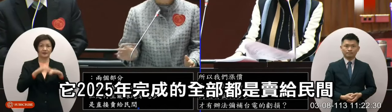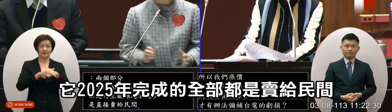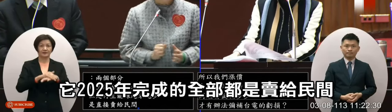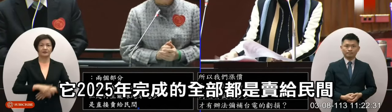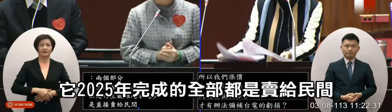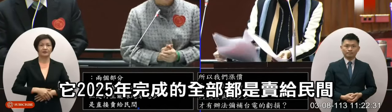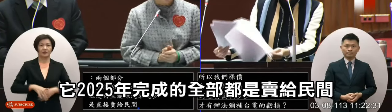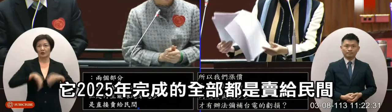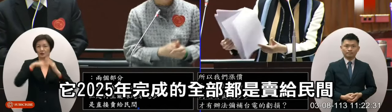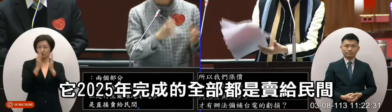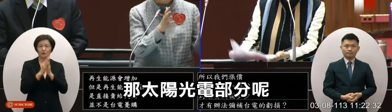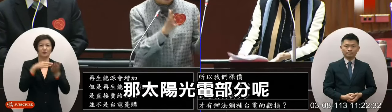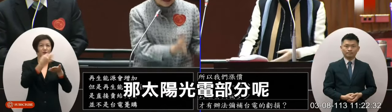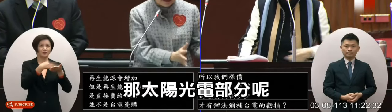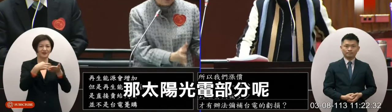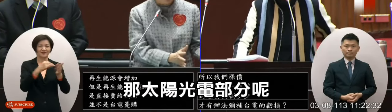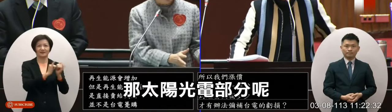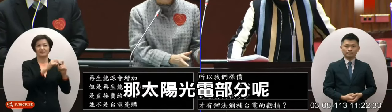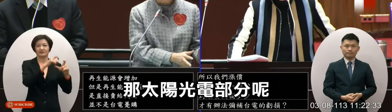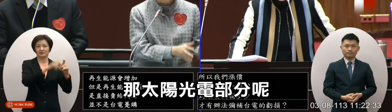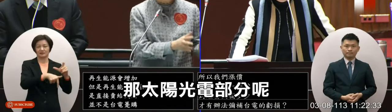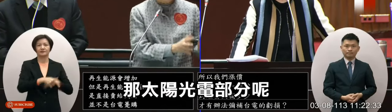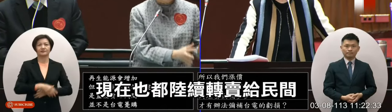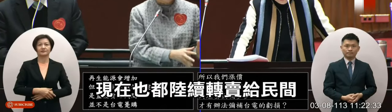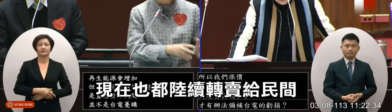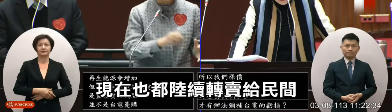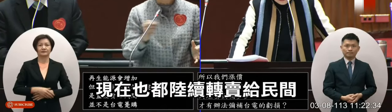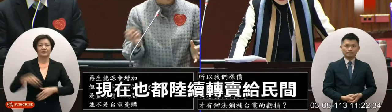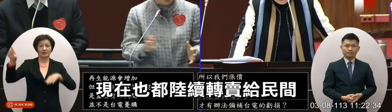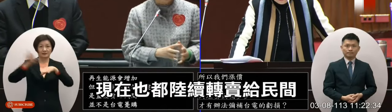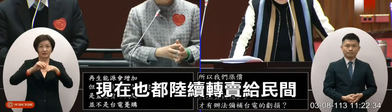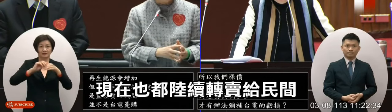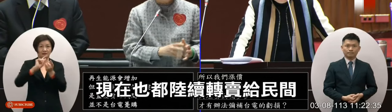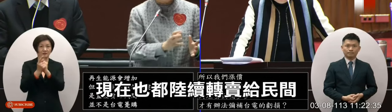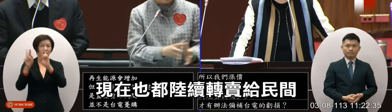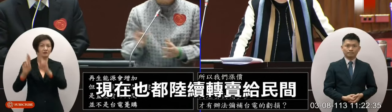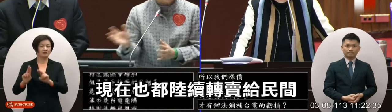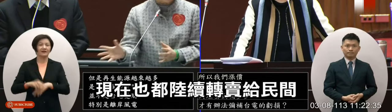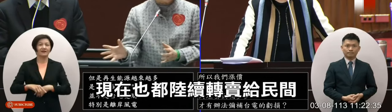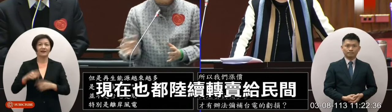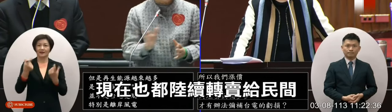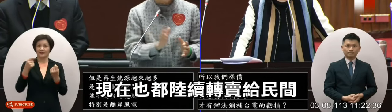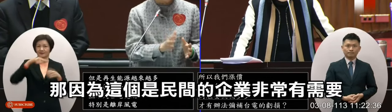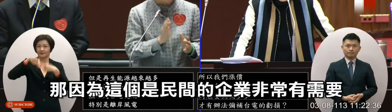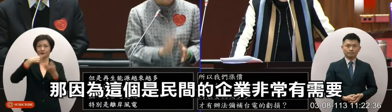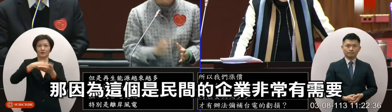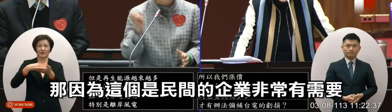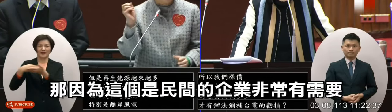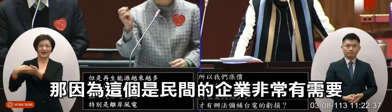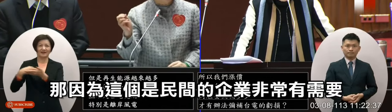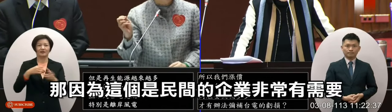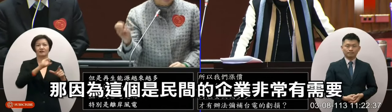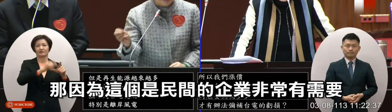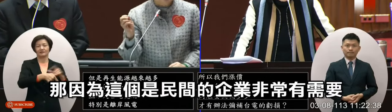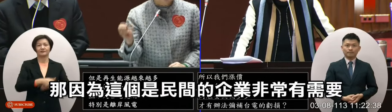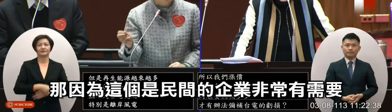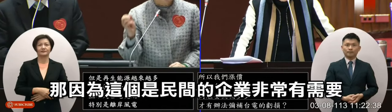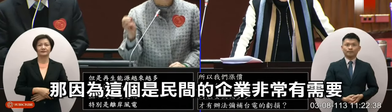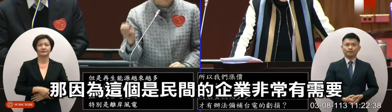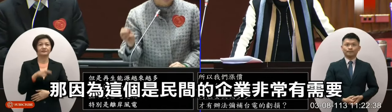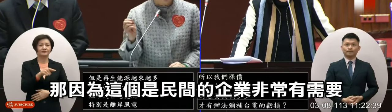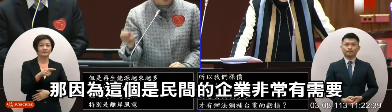部都是卖给民间。那太阳光电部分呢，现在也都陆续转卖给民间。那因为这个是民间